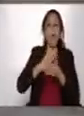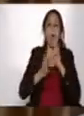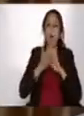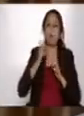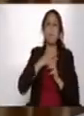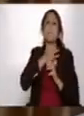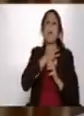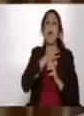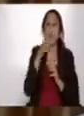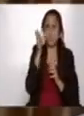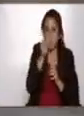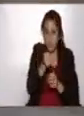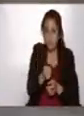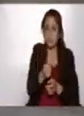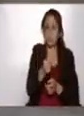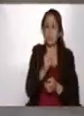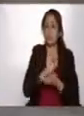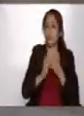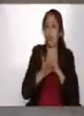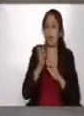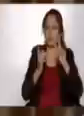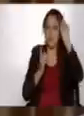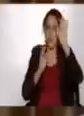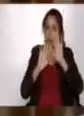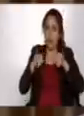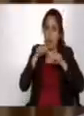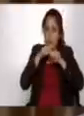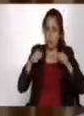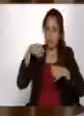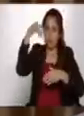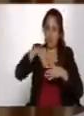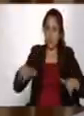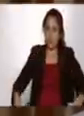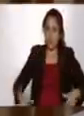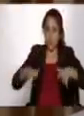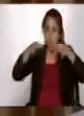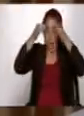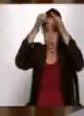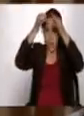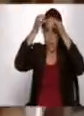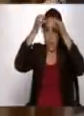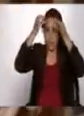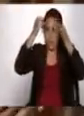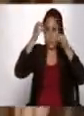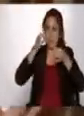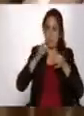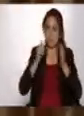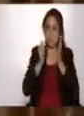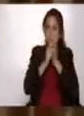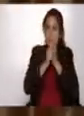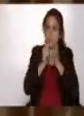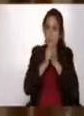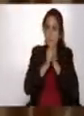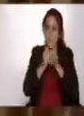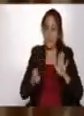بقى وموتوها. يعني هو كان موتها فوق خلاص، كان موتها وربطها بقى وحطها في الشكارة. ونزل في مدخل جنب البيت بتاعنا كده يوديك